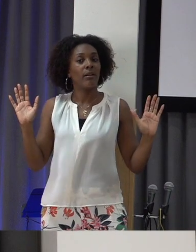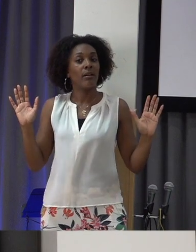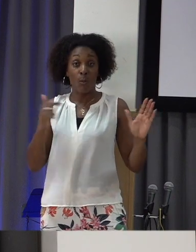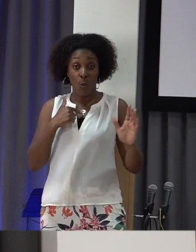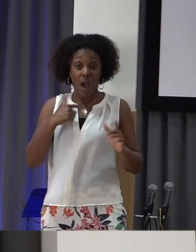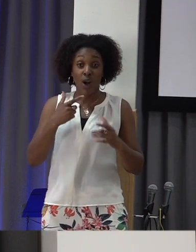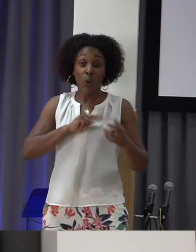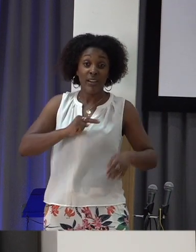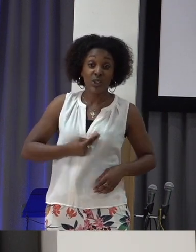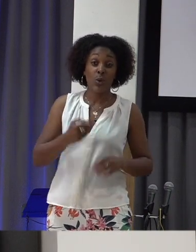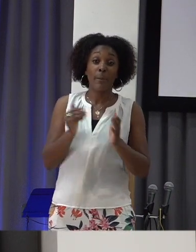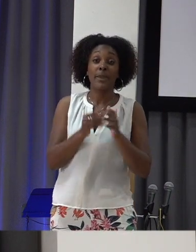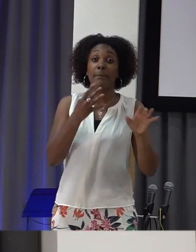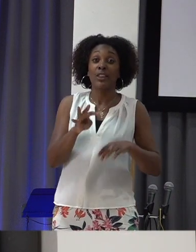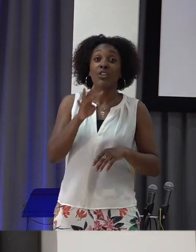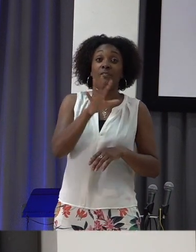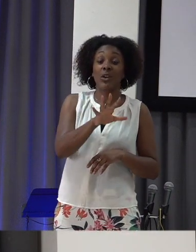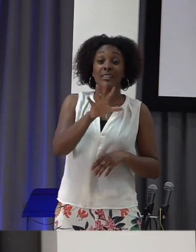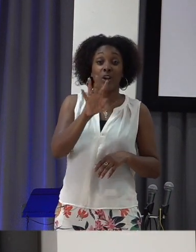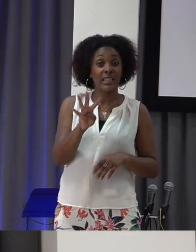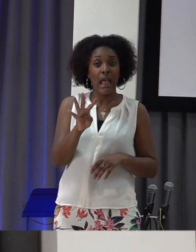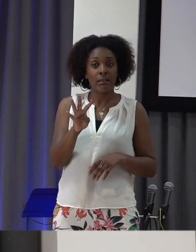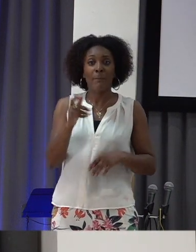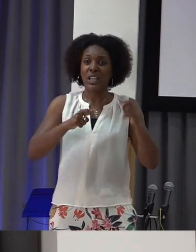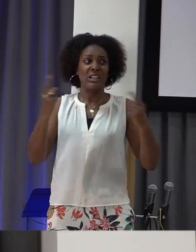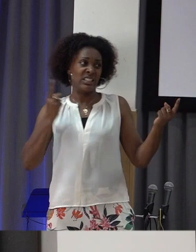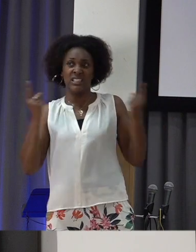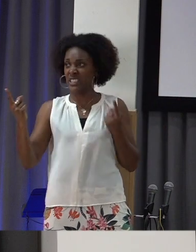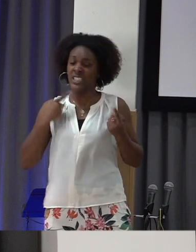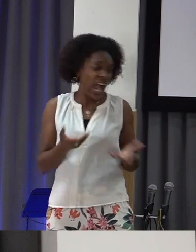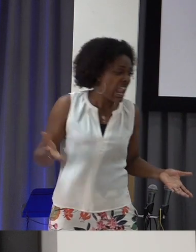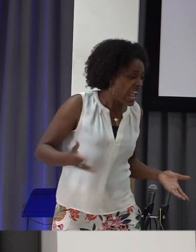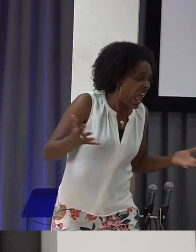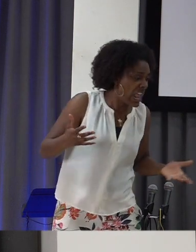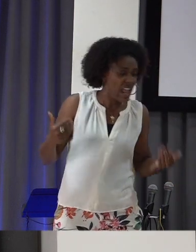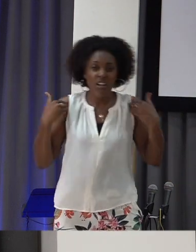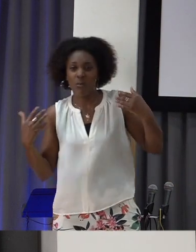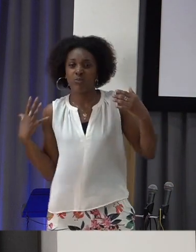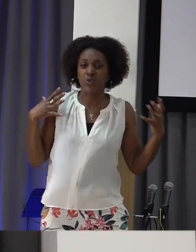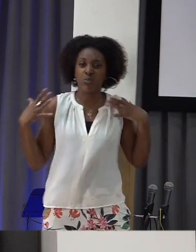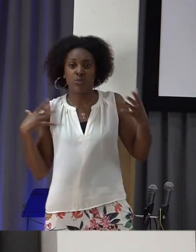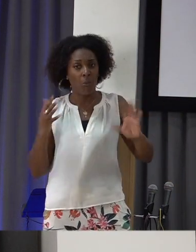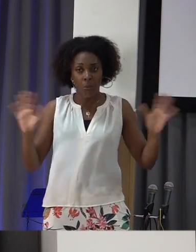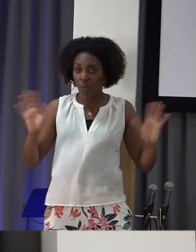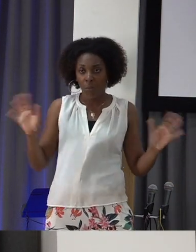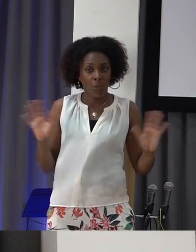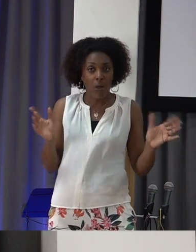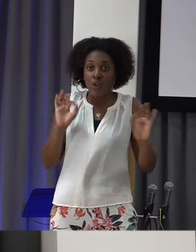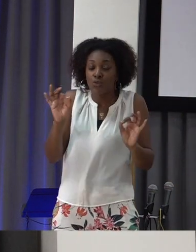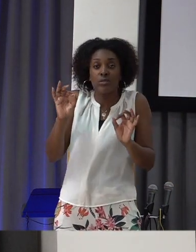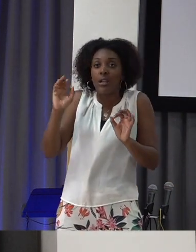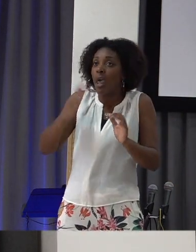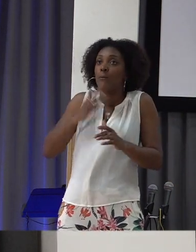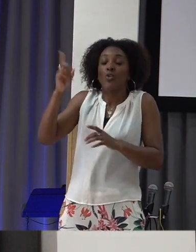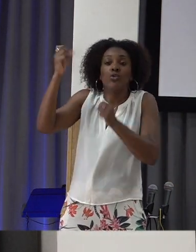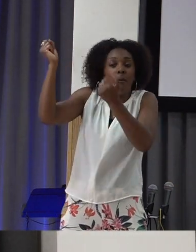en 1954. Il n'y a pas eu besoin qu'on me secoue, qu'on me fasse de grands gestes. J'ai été tellement convaincu de l'amour de